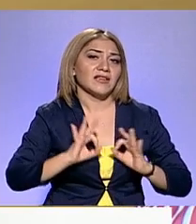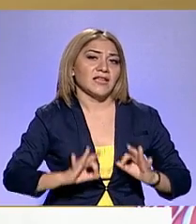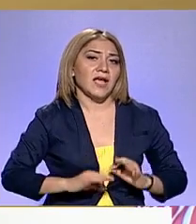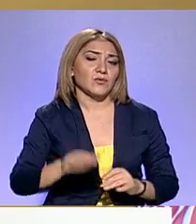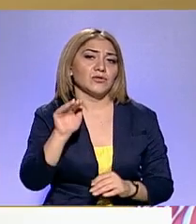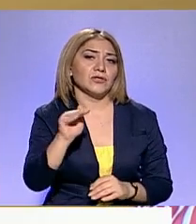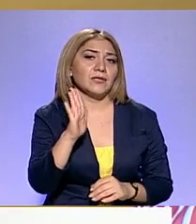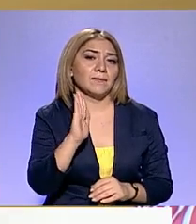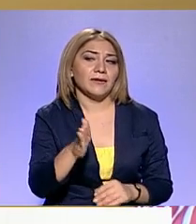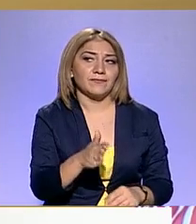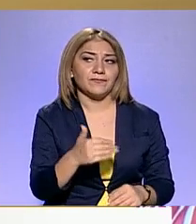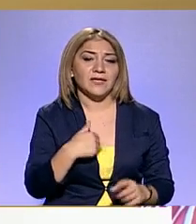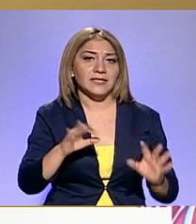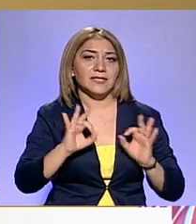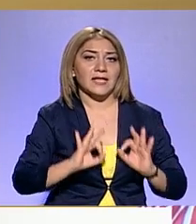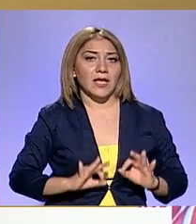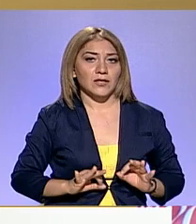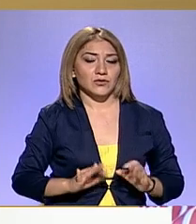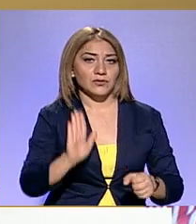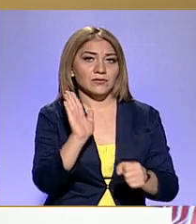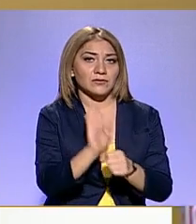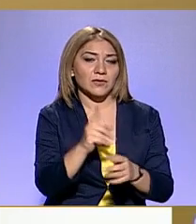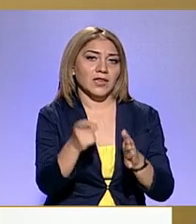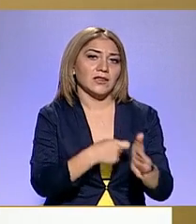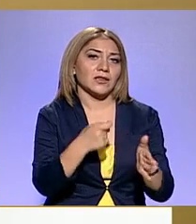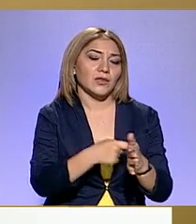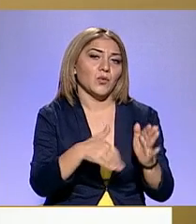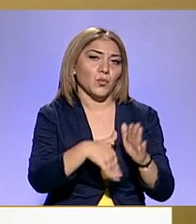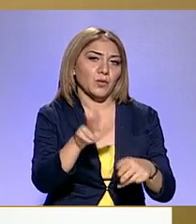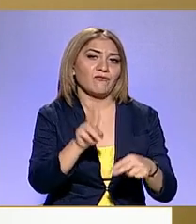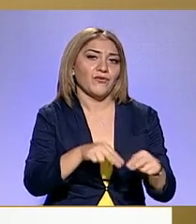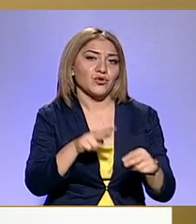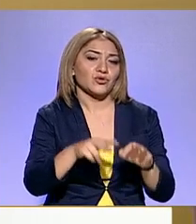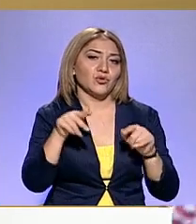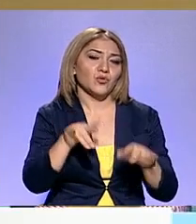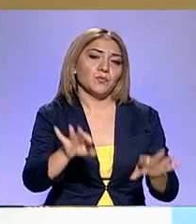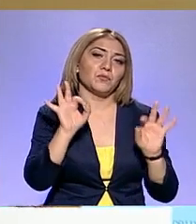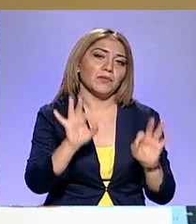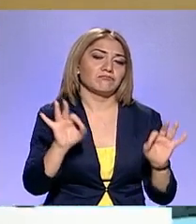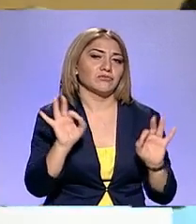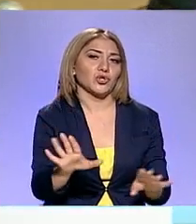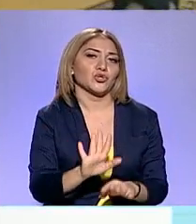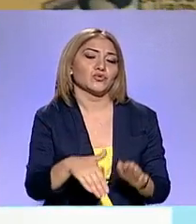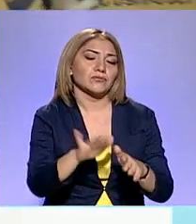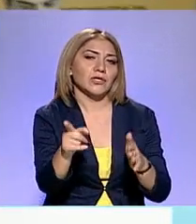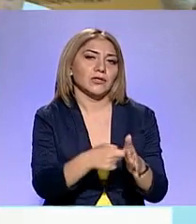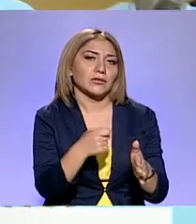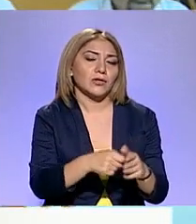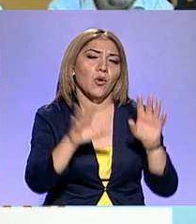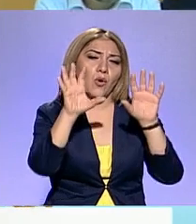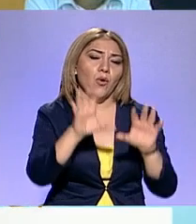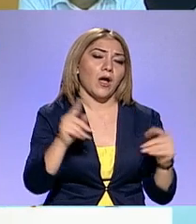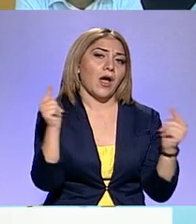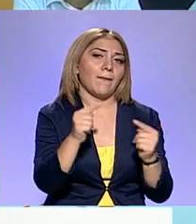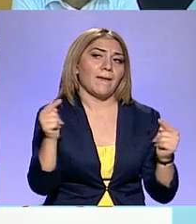դիմելով։ Մեր կոչը դատախազությանը քննել ոստիկանության գործողությունների իրավաչափությունը։ Միաձայն պնդում են, օրենքով են